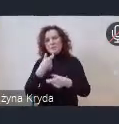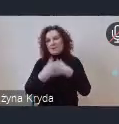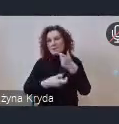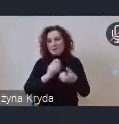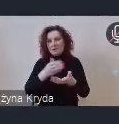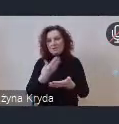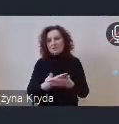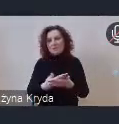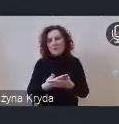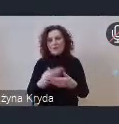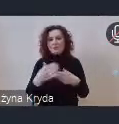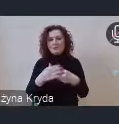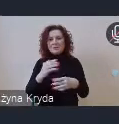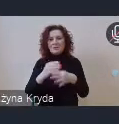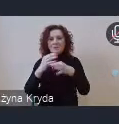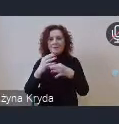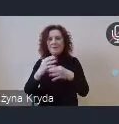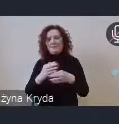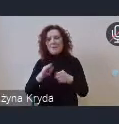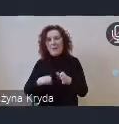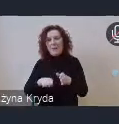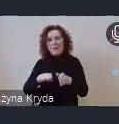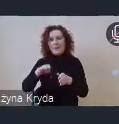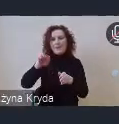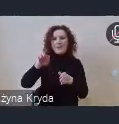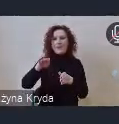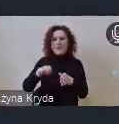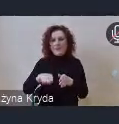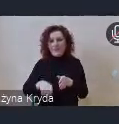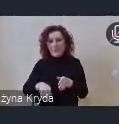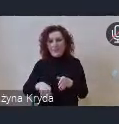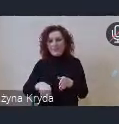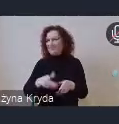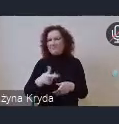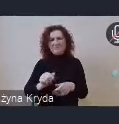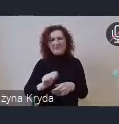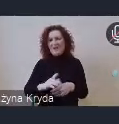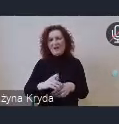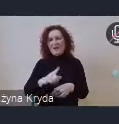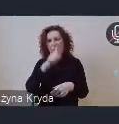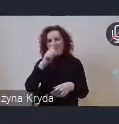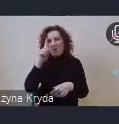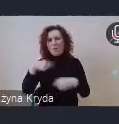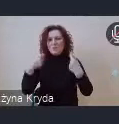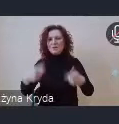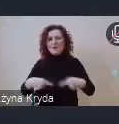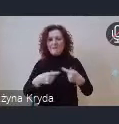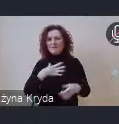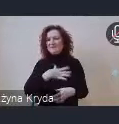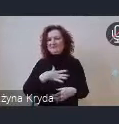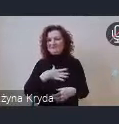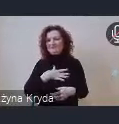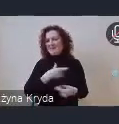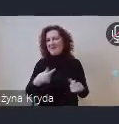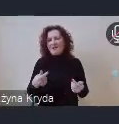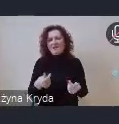a platformy przyschodowe mają bardzo złą opinię Wśród osób poruszających się na wózkach One są po pierwsze wymagają kogoś kto